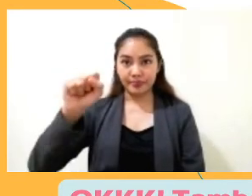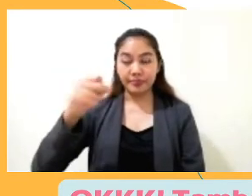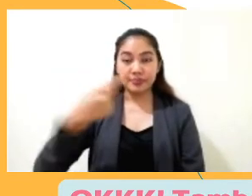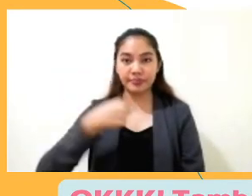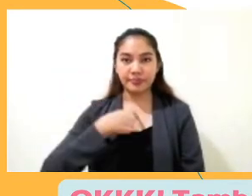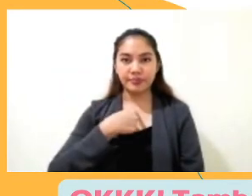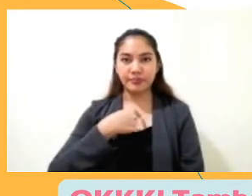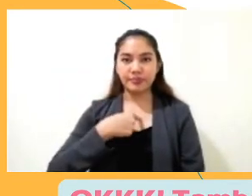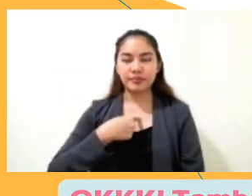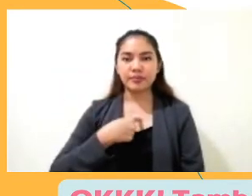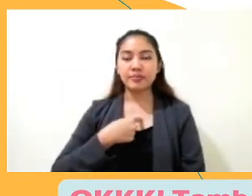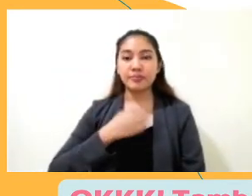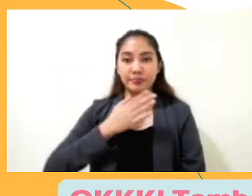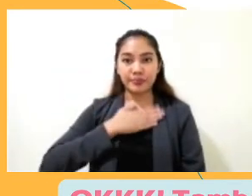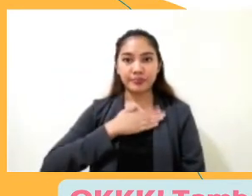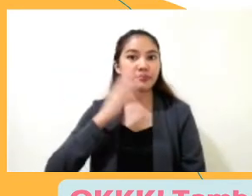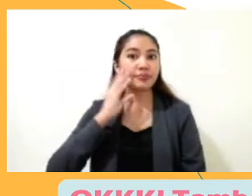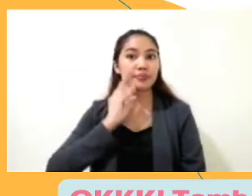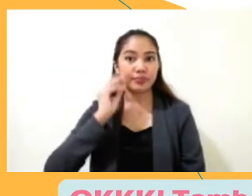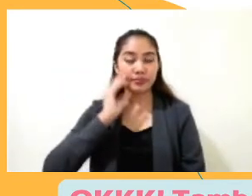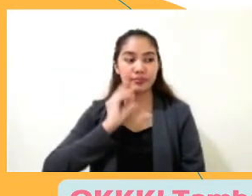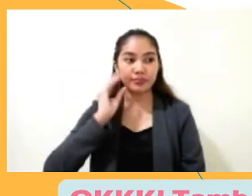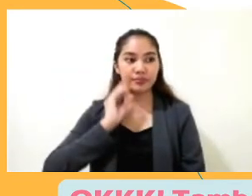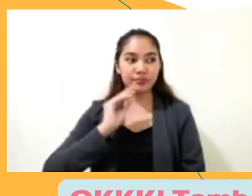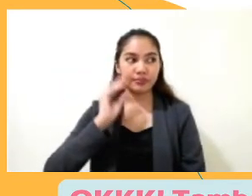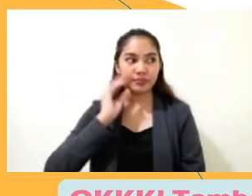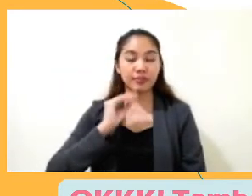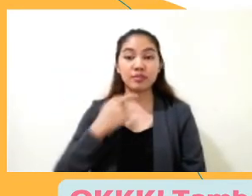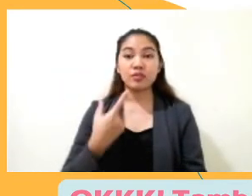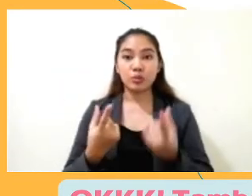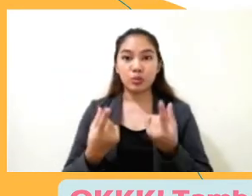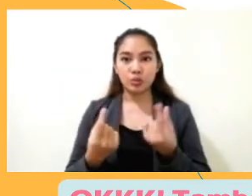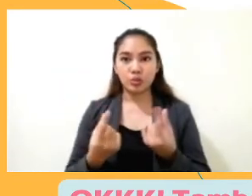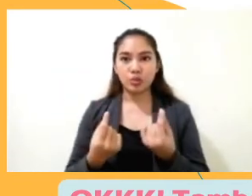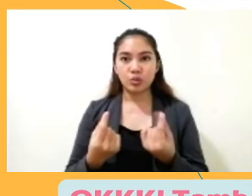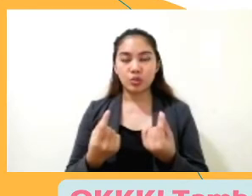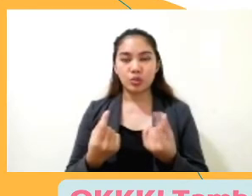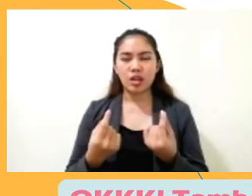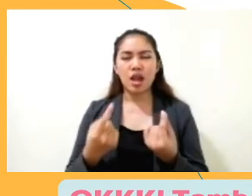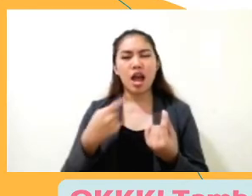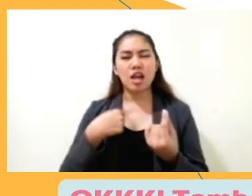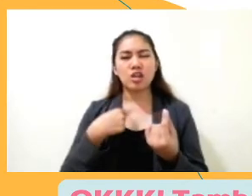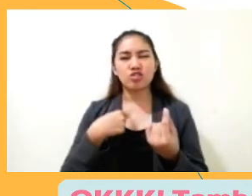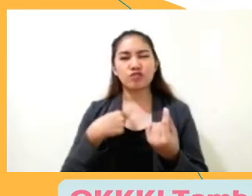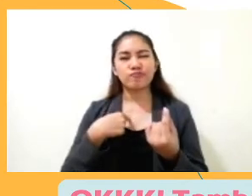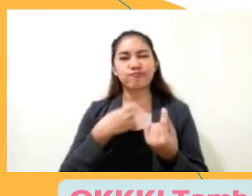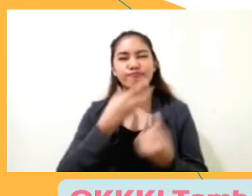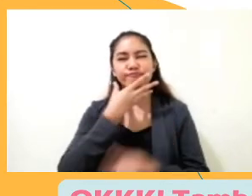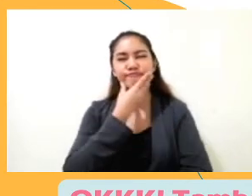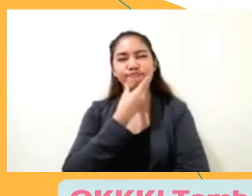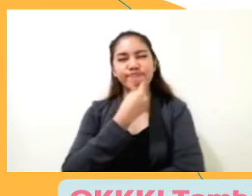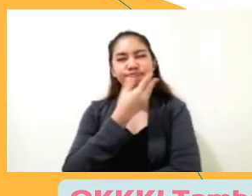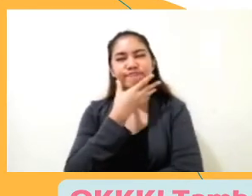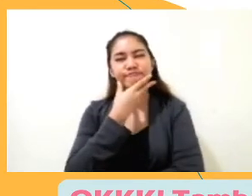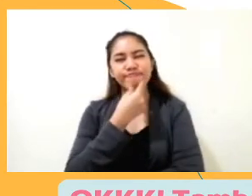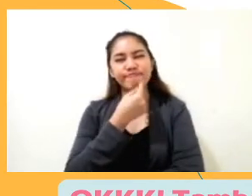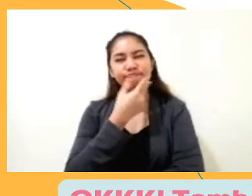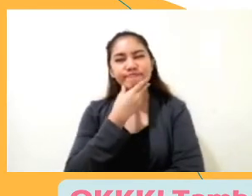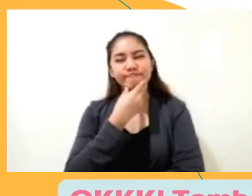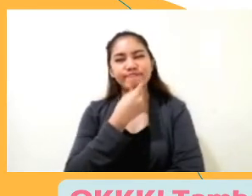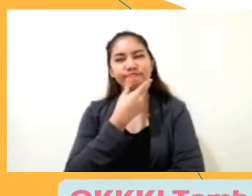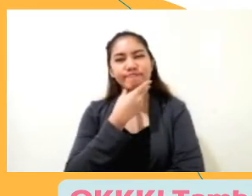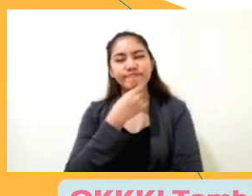Sa experience ko, no, ang ginagawa ko ay pinifilter ko ang mga ano. Kung sa tingin